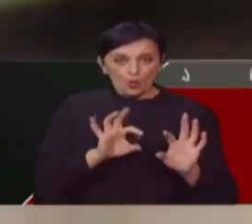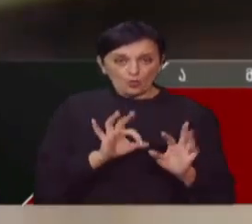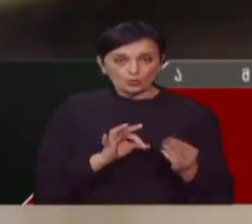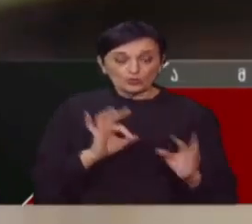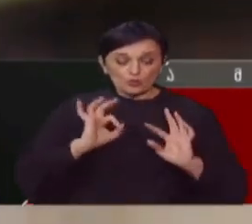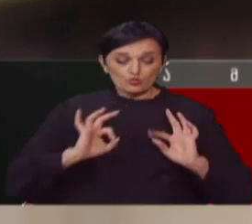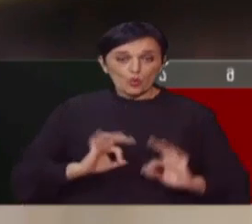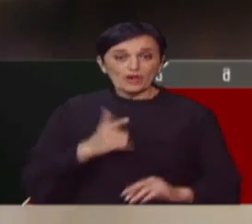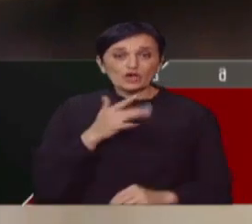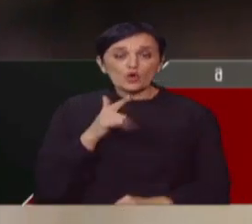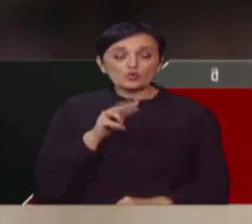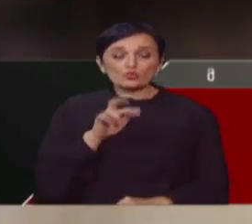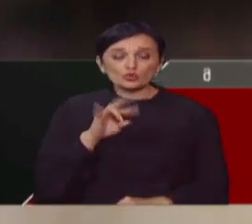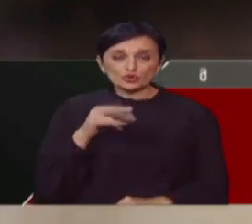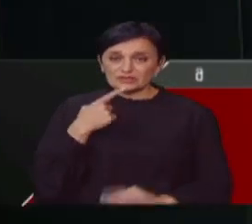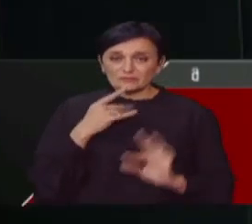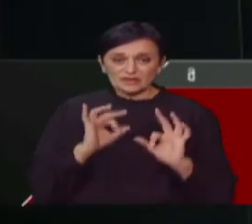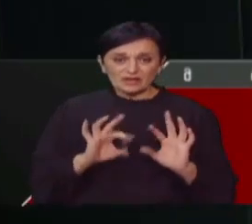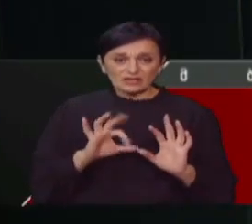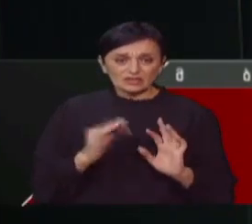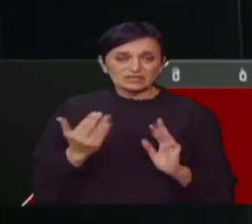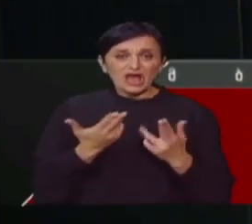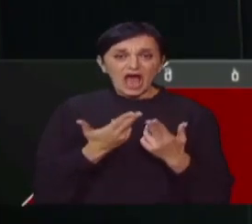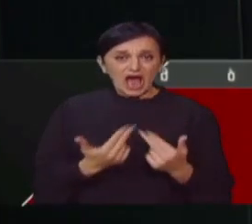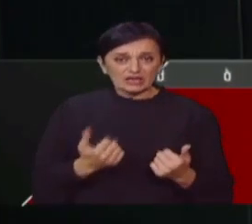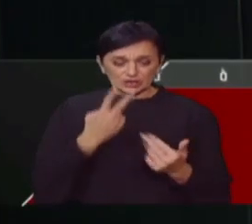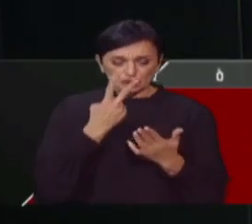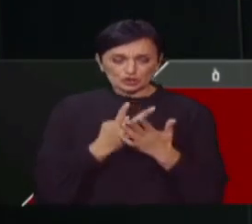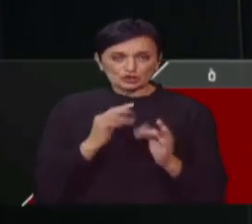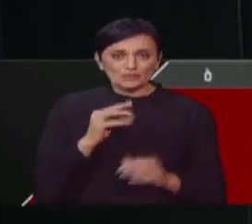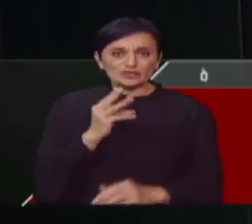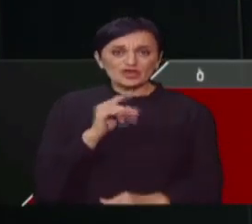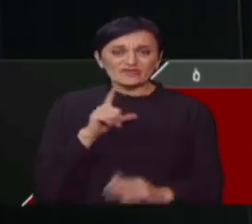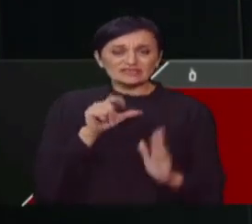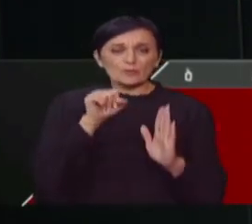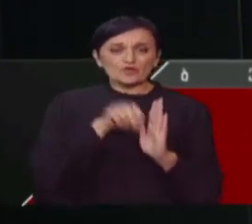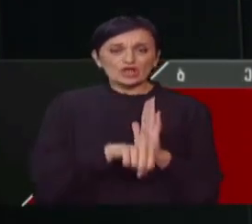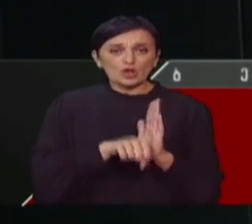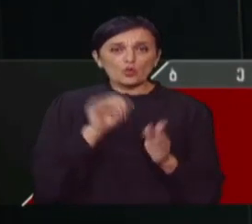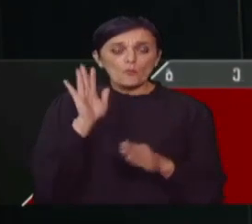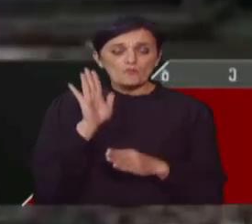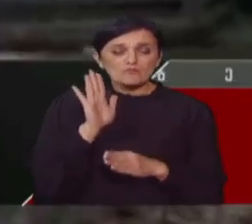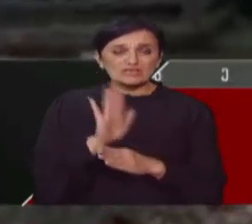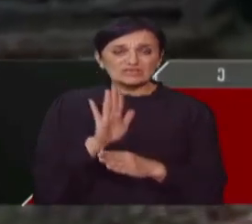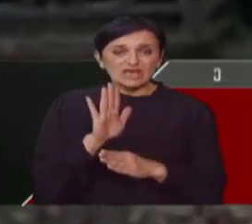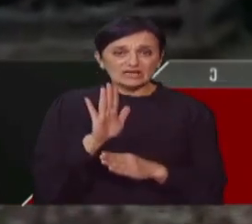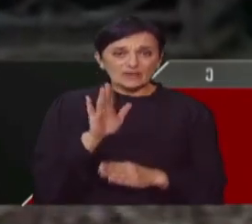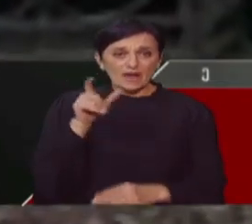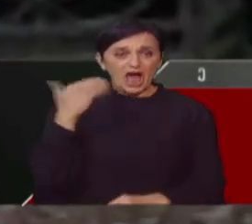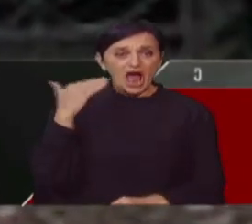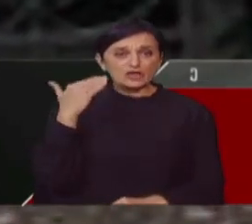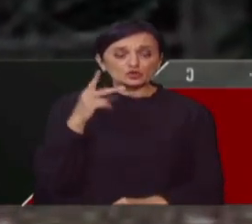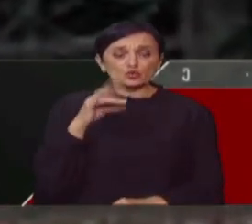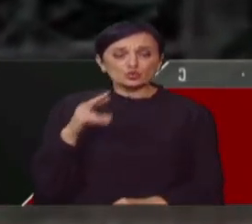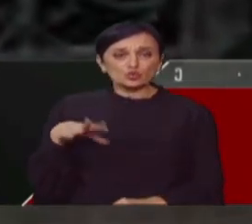rogorts prokurorma Georgi Mujirma ganatskhada, mat aghiarebit chvenebebshi Shavadzis mqlalobis brzanebis gamtsemat. Aqaris